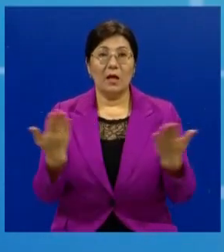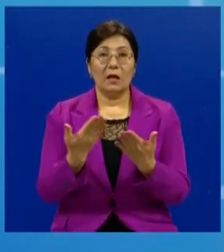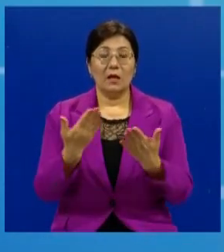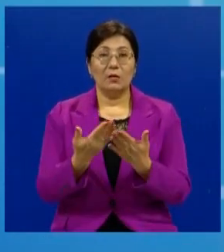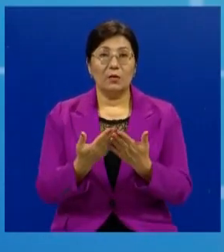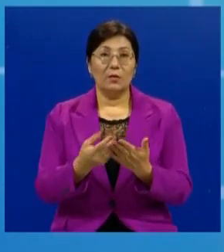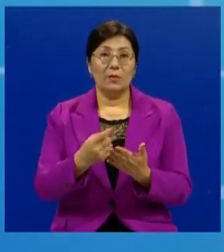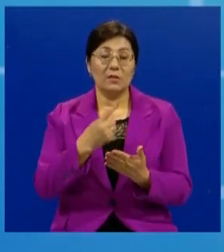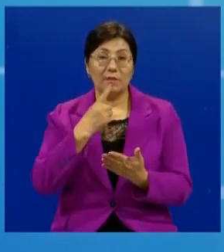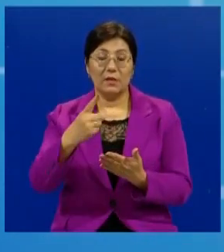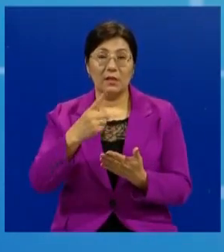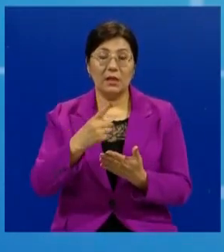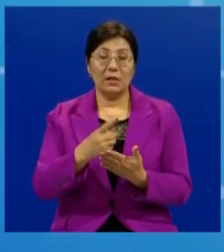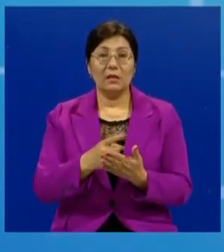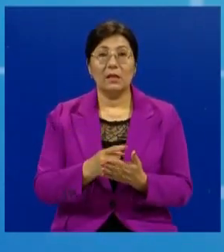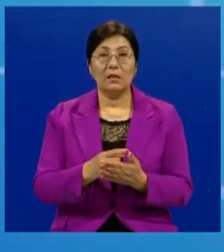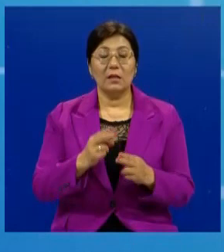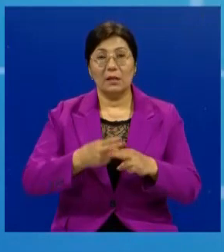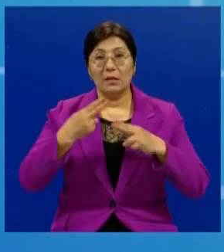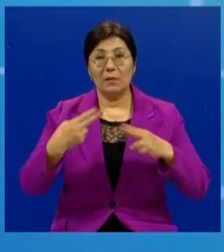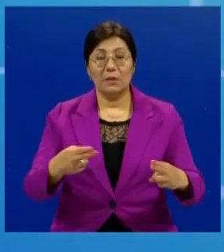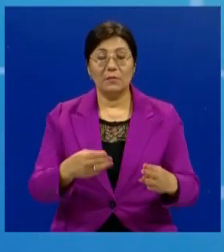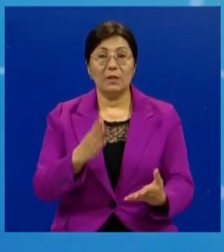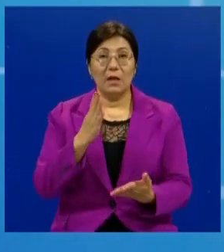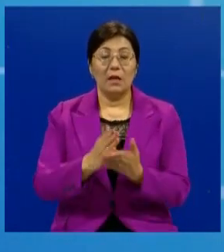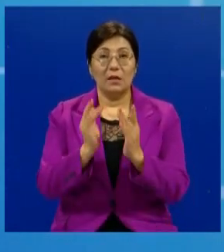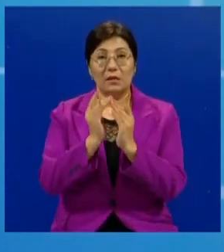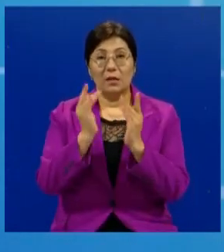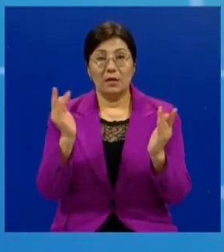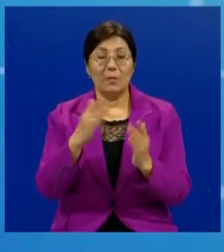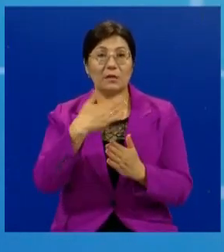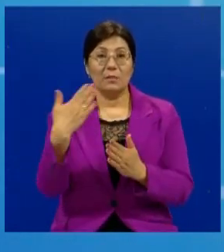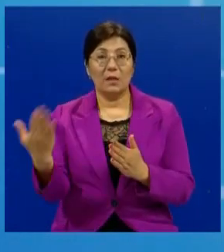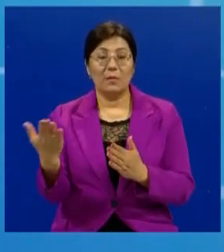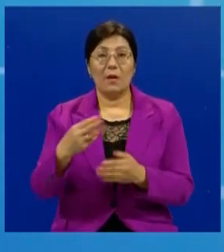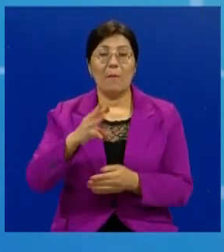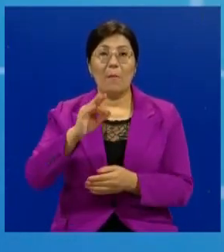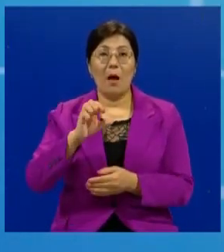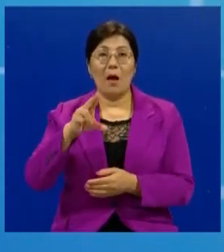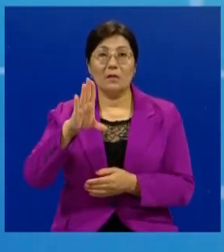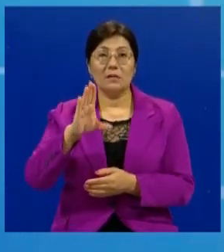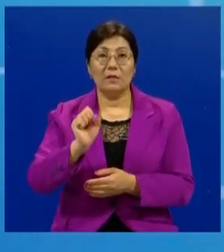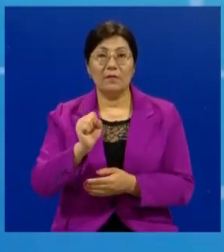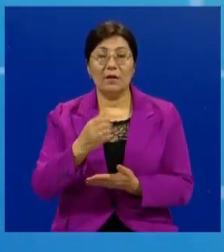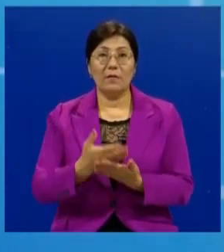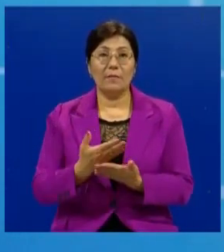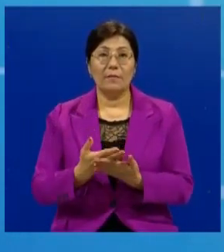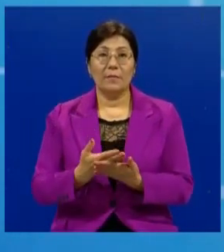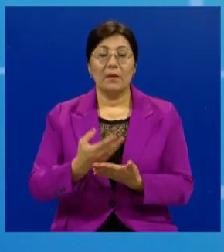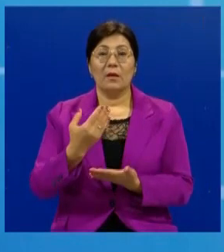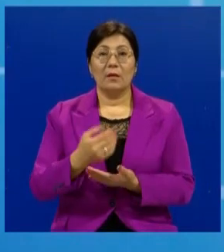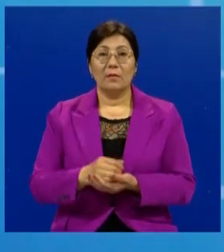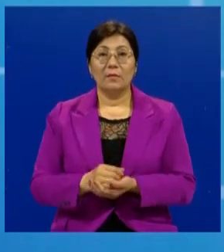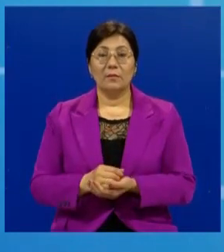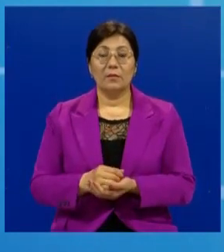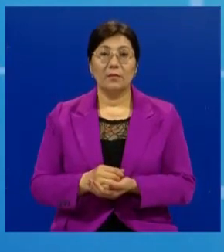вокзала. Вот есть мост перед вокзалом на ту сторону, на Москву. И если на тот мост встать,